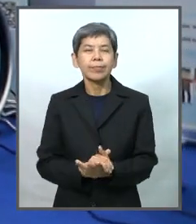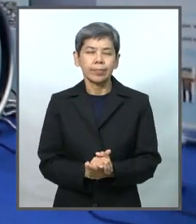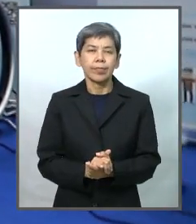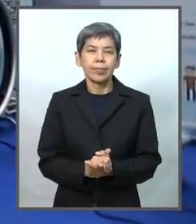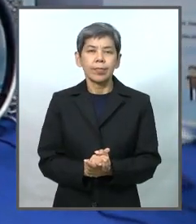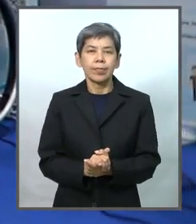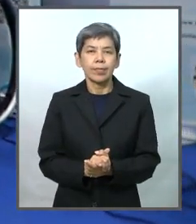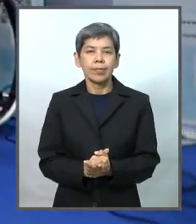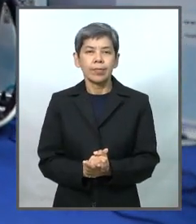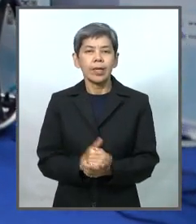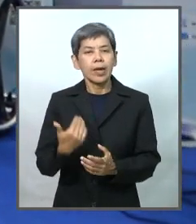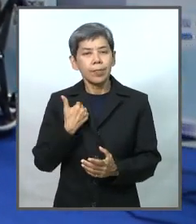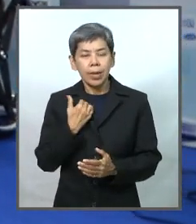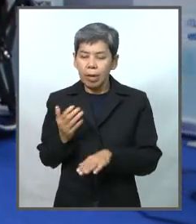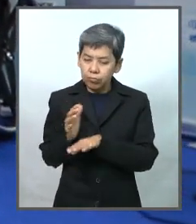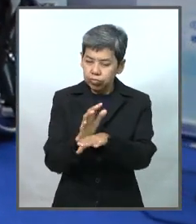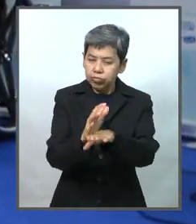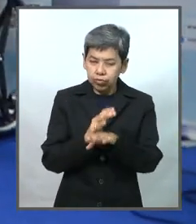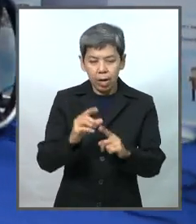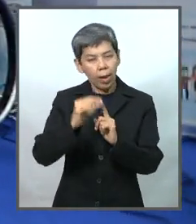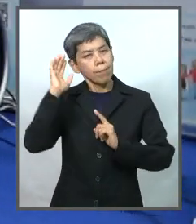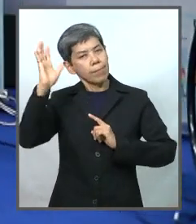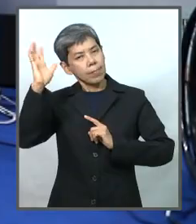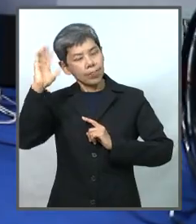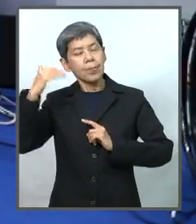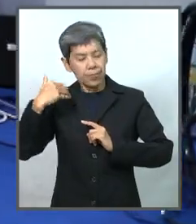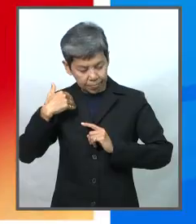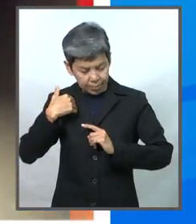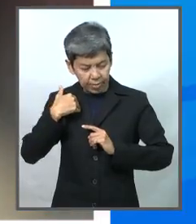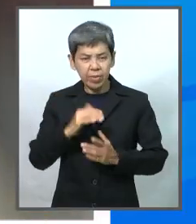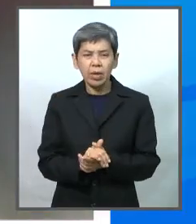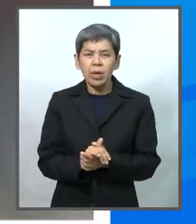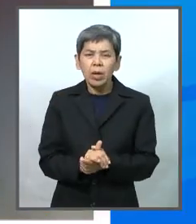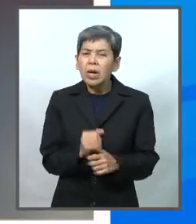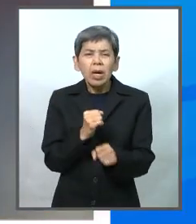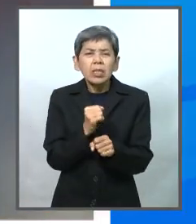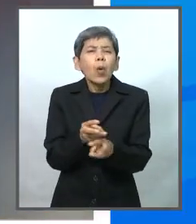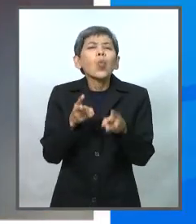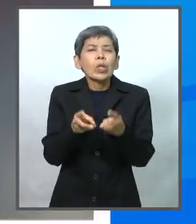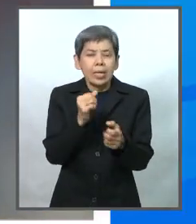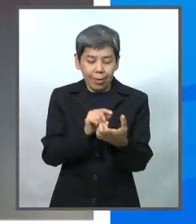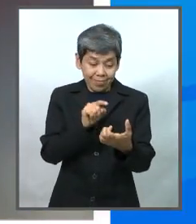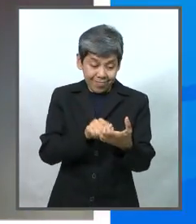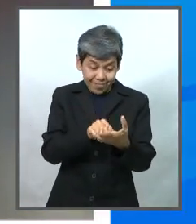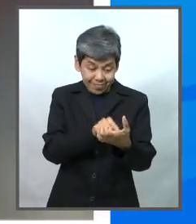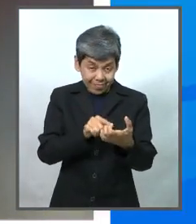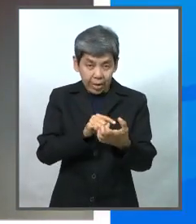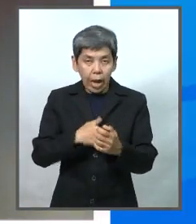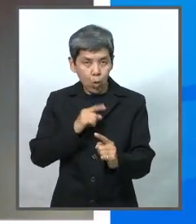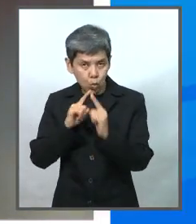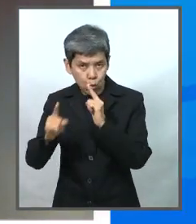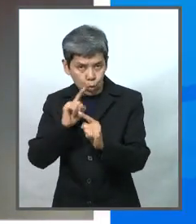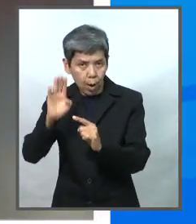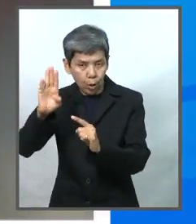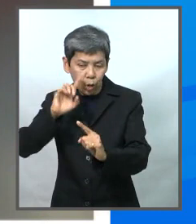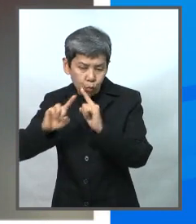มีรถรับส่งมีไกด์มีอะไรอย่างเงี้ยครับซึ่งขั้นตอนการใช้ก็คือว่าเราก็จะไปคุยกับสถาน